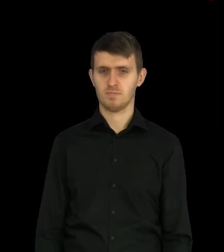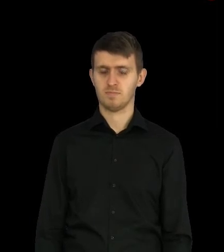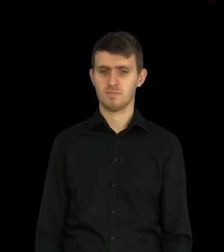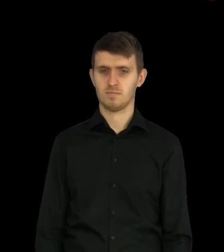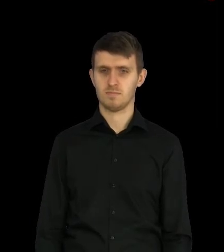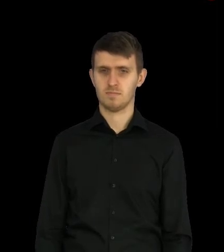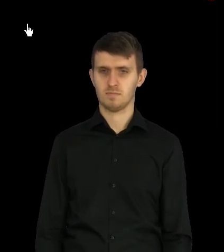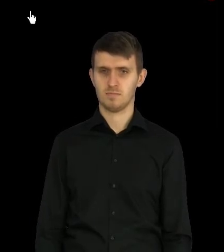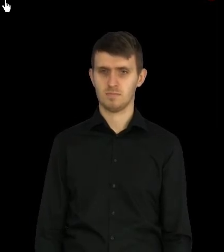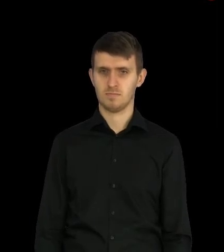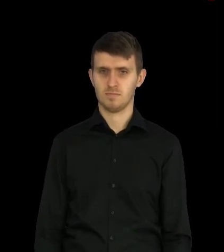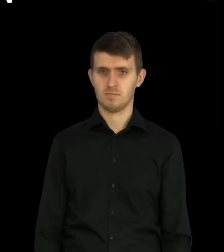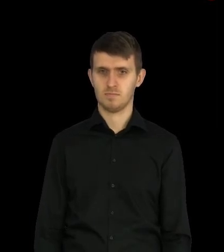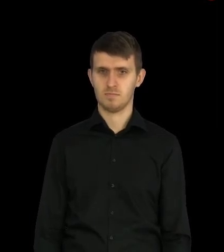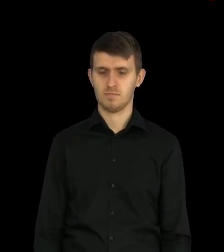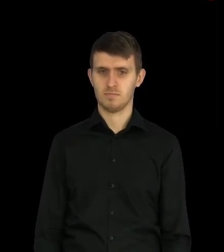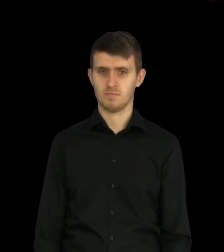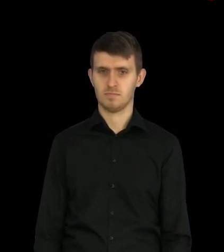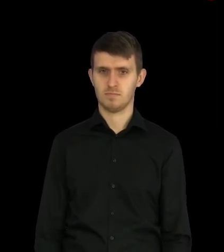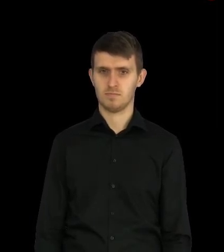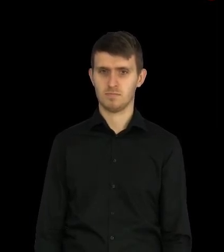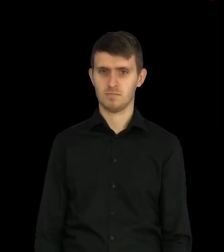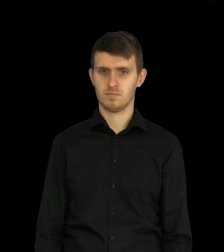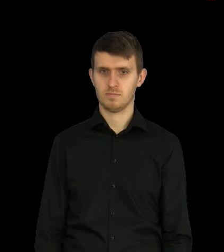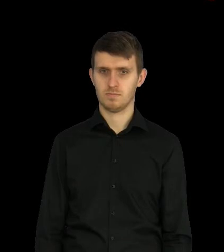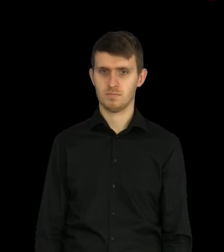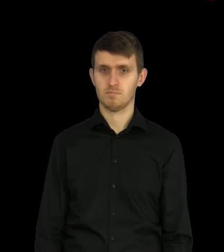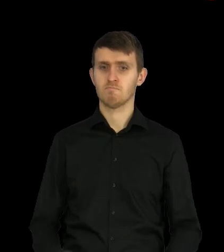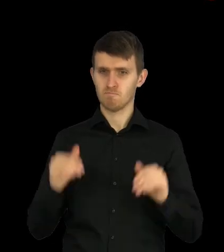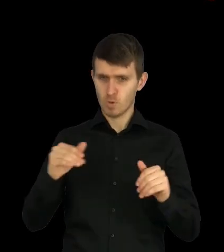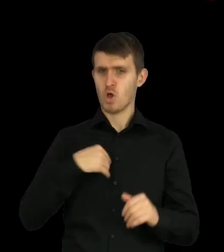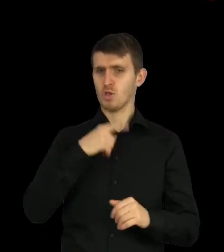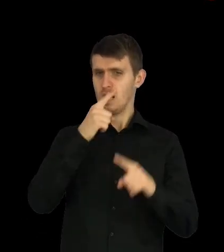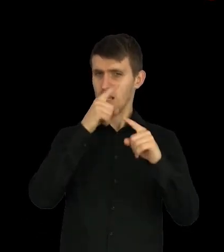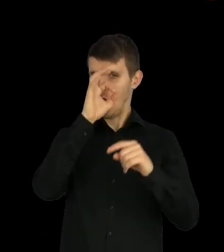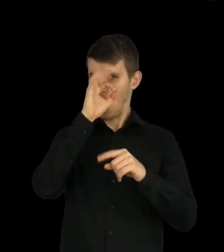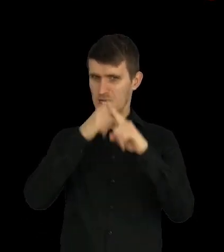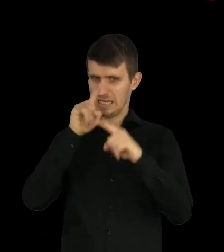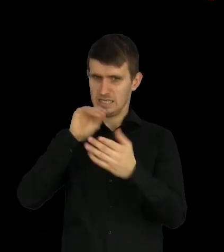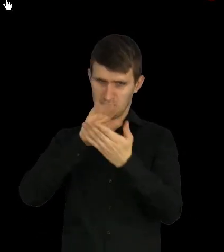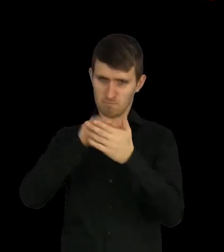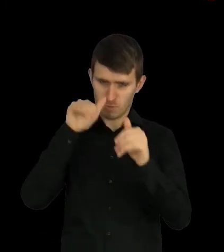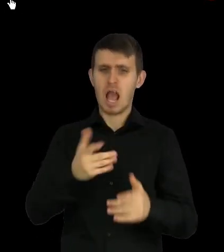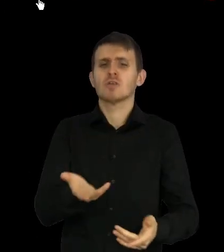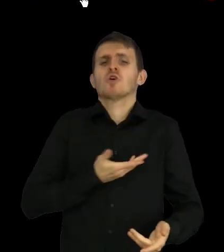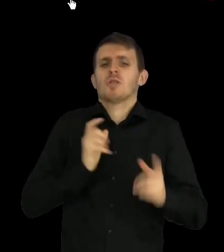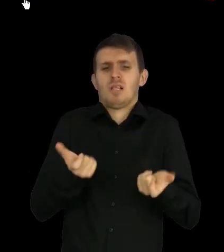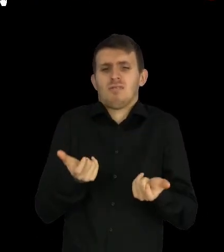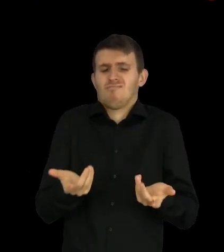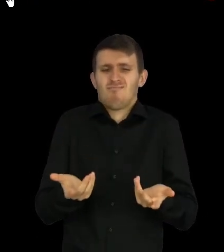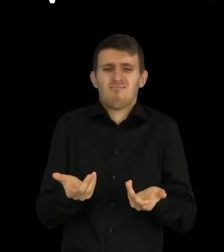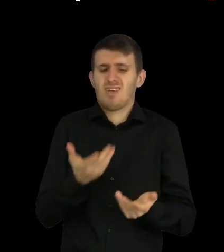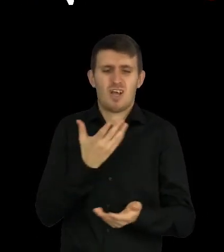wpisujemy XY. Mógłbym wpisać 0 XY, ale nic by to nie wniosło. Teraz